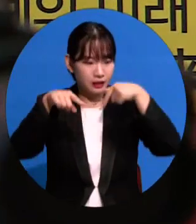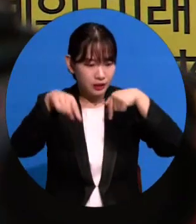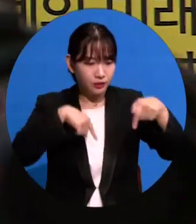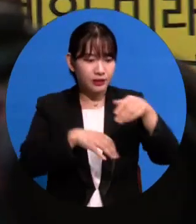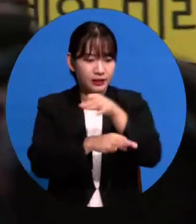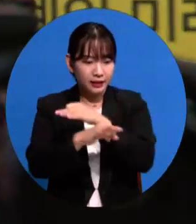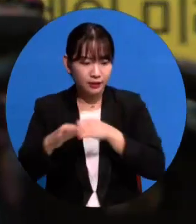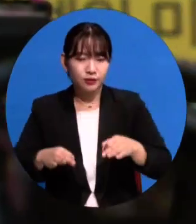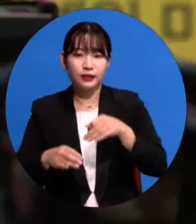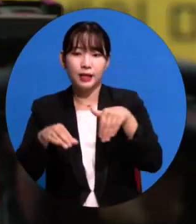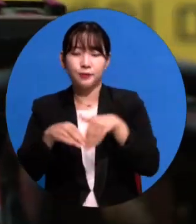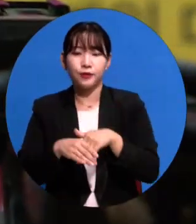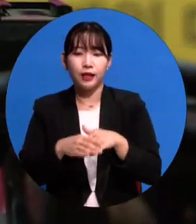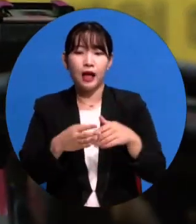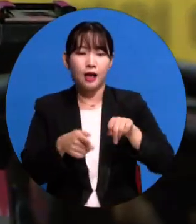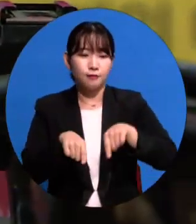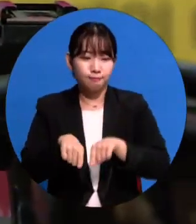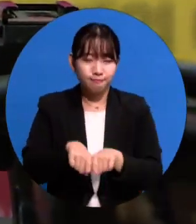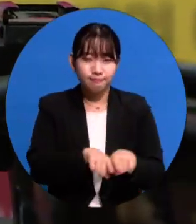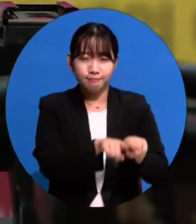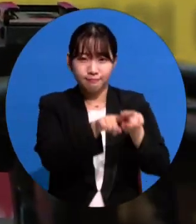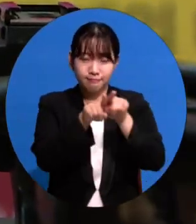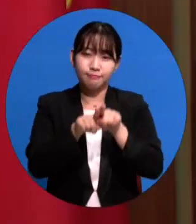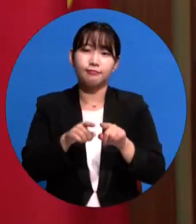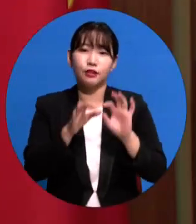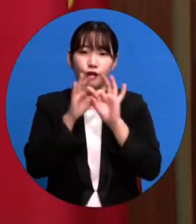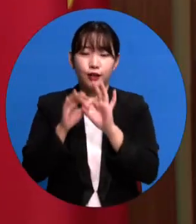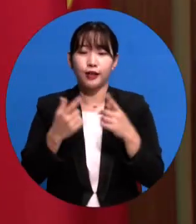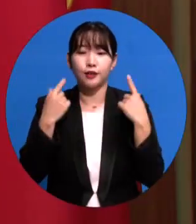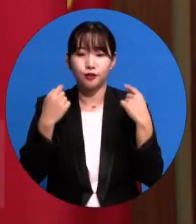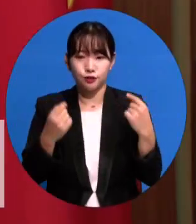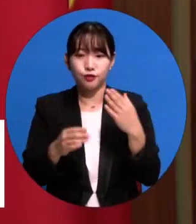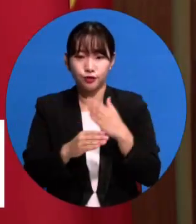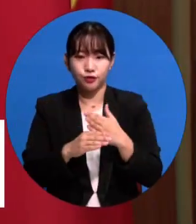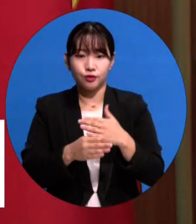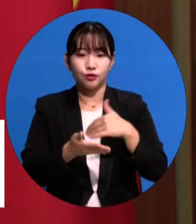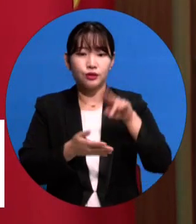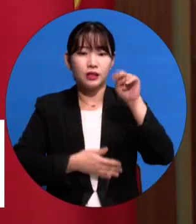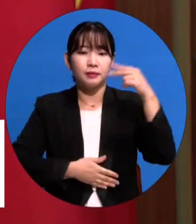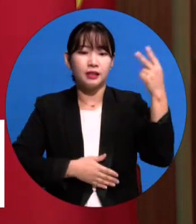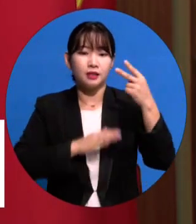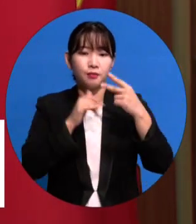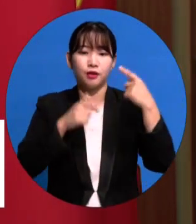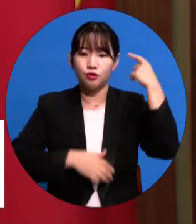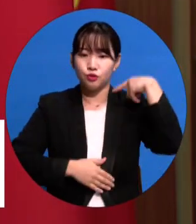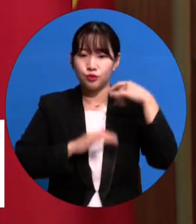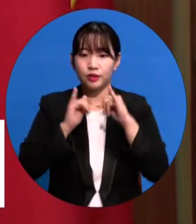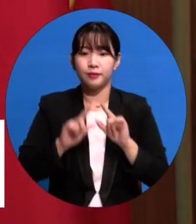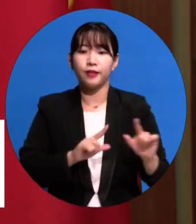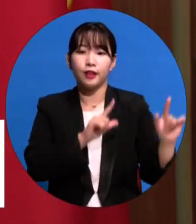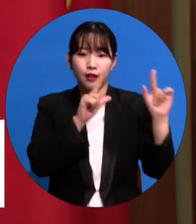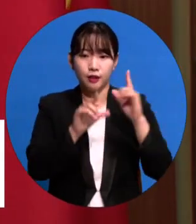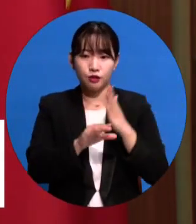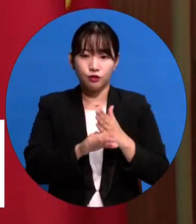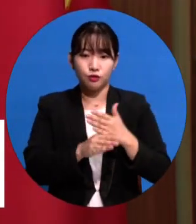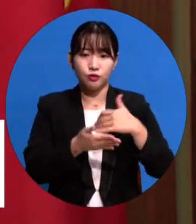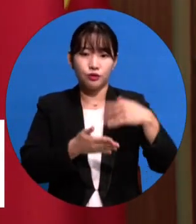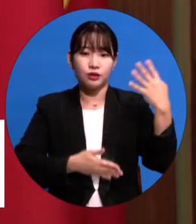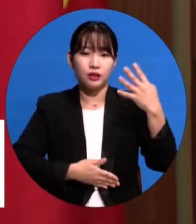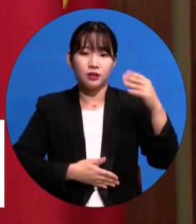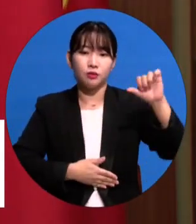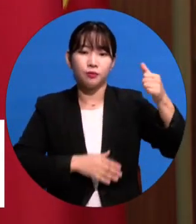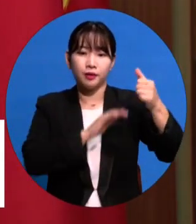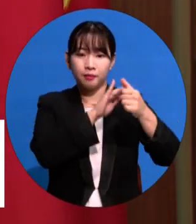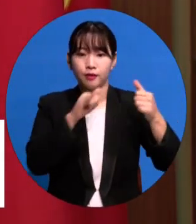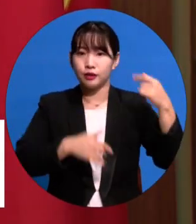문화적으로 전략적인 동반자 관계를 유지하고 있습니다. 2만 2천 명의 중국 교민이 살고 있고 4,600여